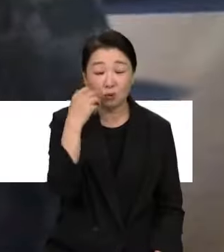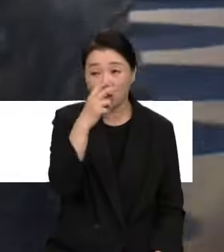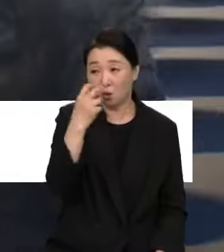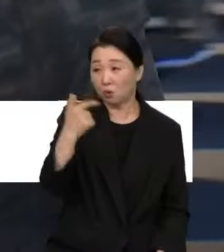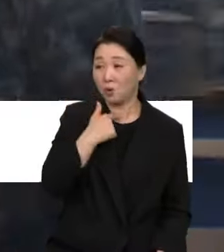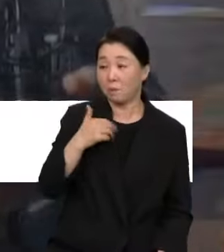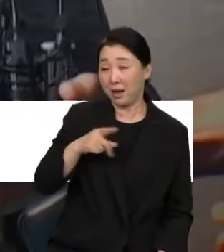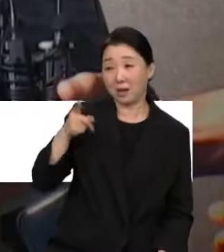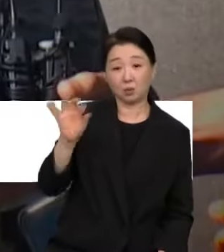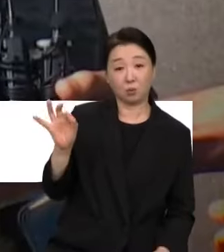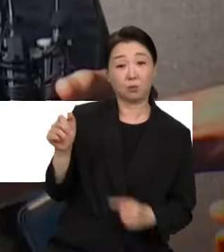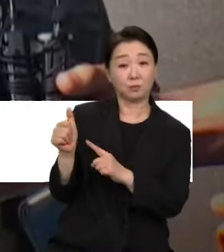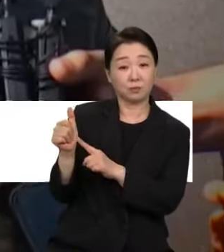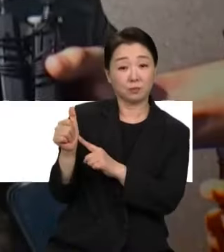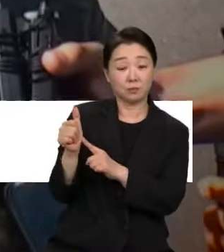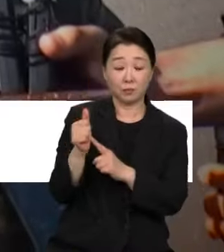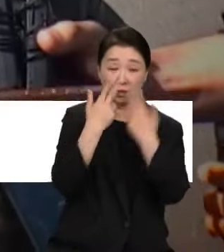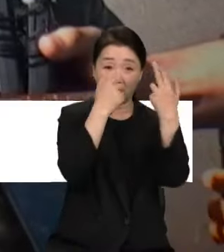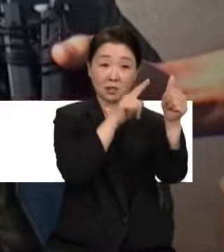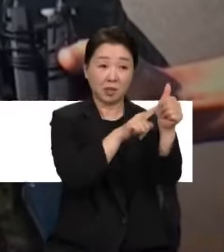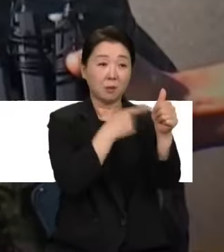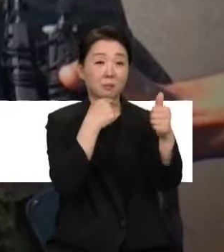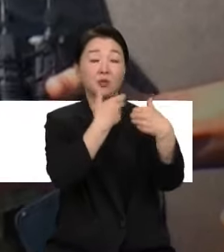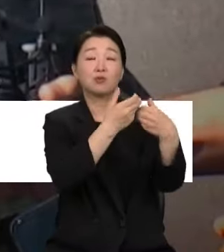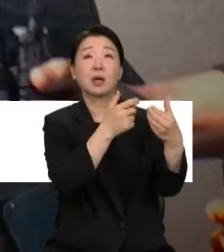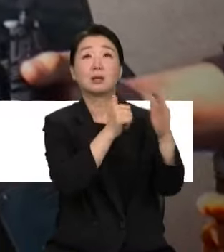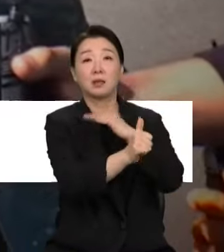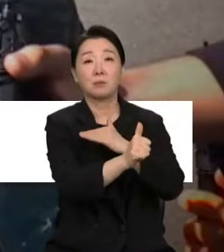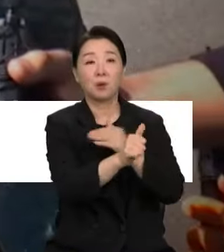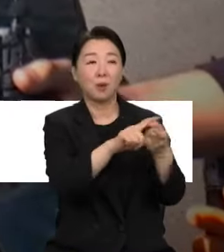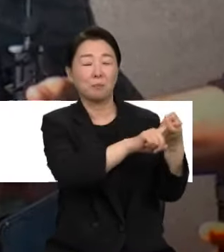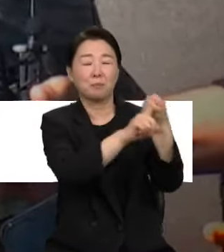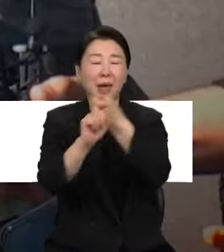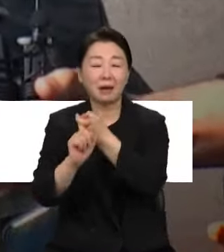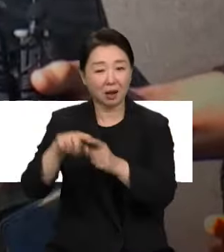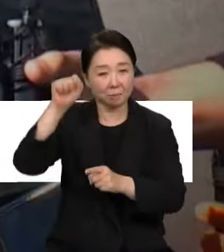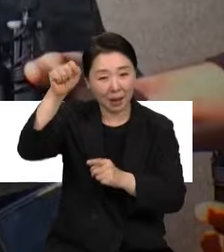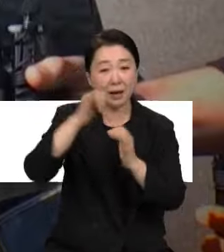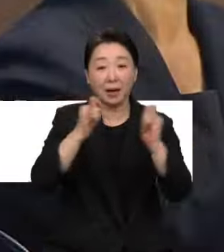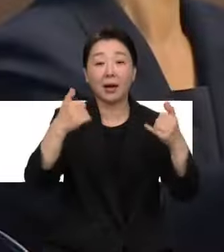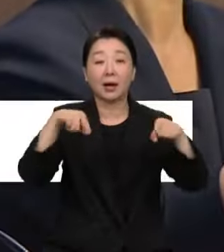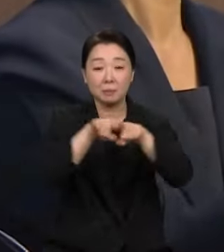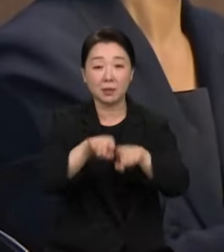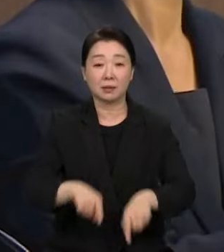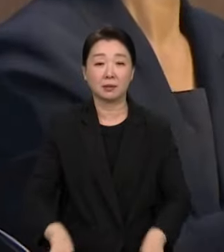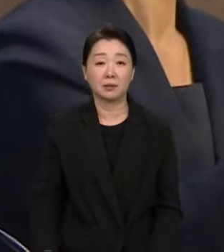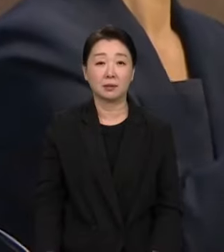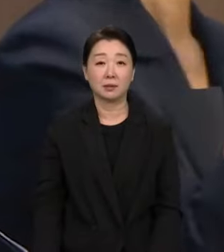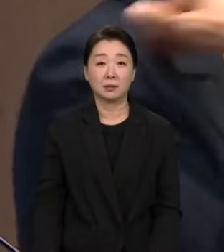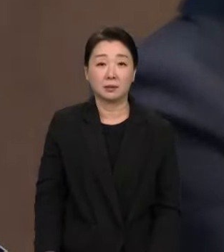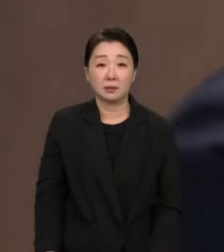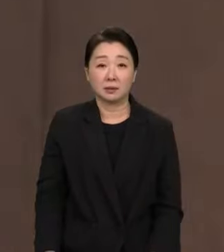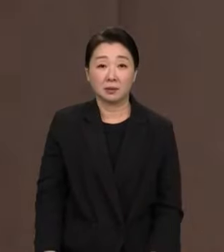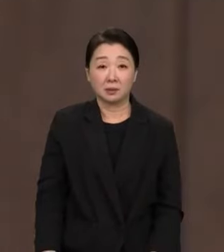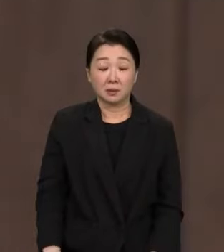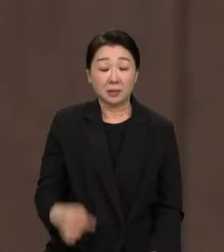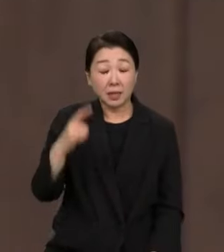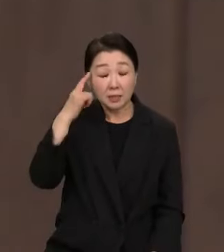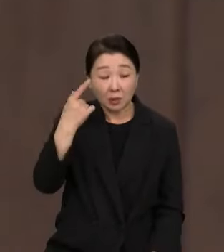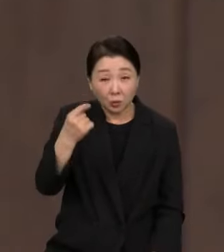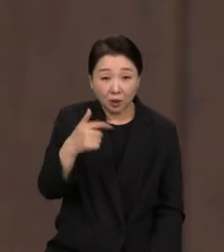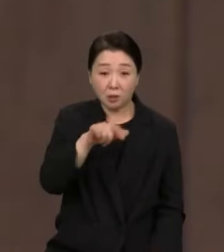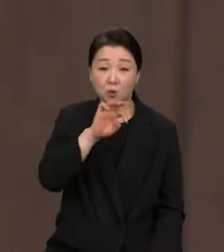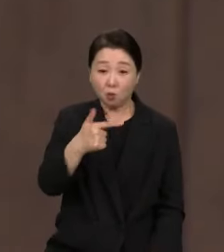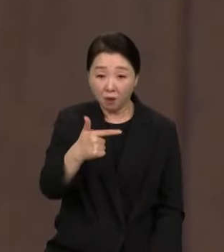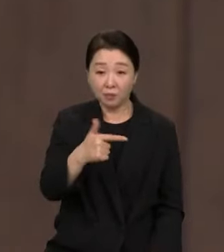출신 송모 씨는 이재명 전 민주당 대표의 팬클럽 발긴이란 점을 들었습니다. 앞서 같은 주장을 폈던